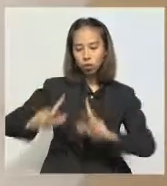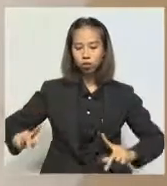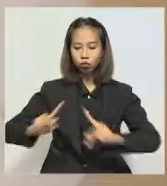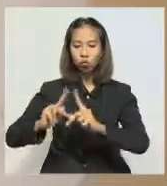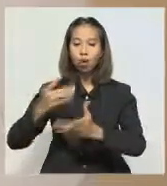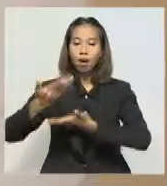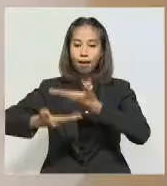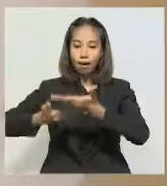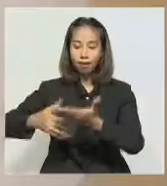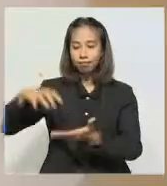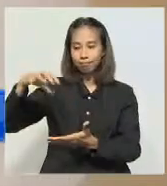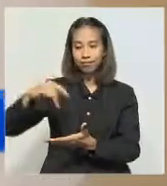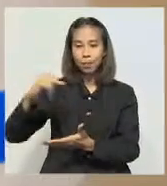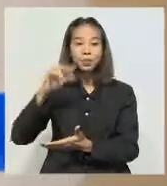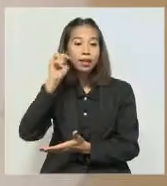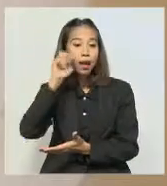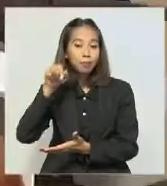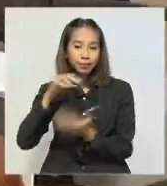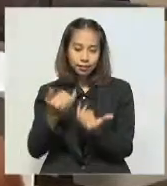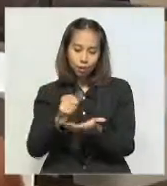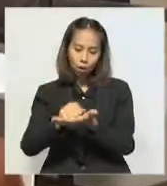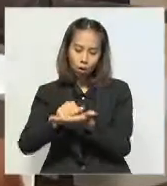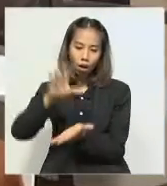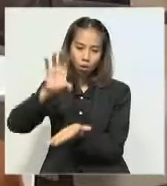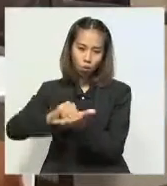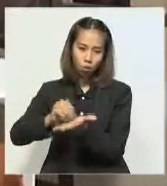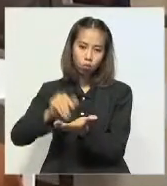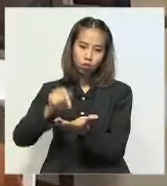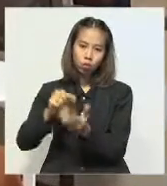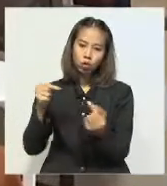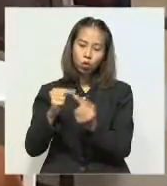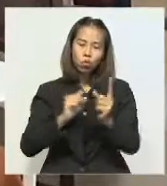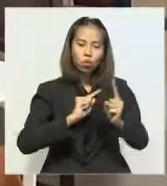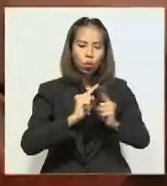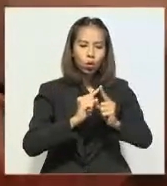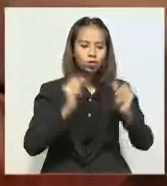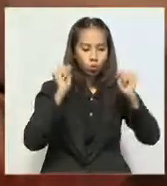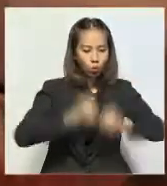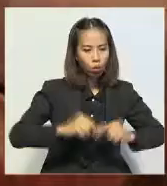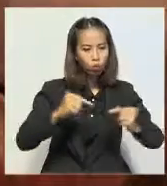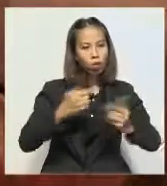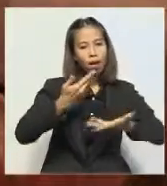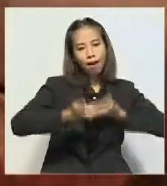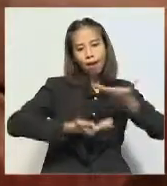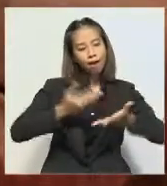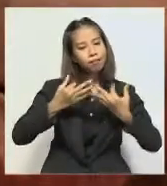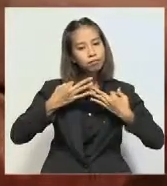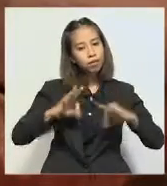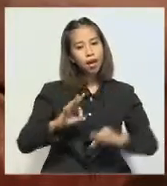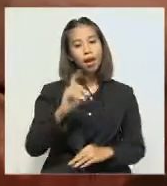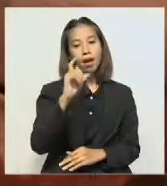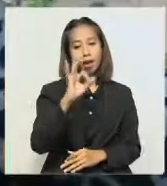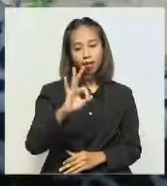พาณิชย์สนามบินน้ำซึ่งก็จะให้บริการข้อมูลความคืบหน้าสถานการณ์เจรจาความตกลงเขตการค้าเสรีห